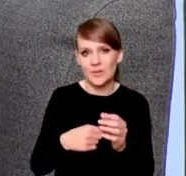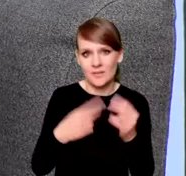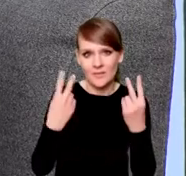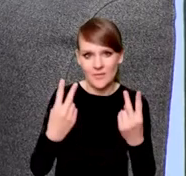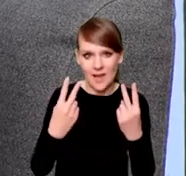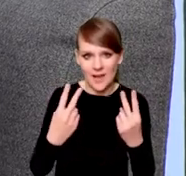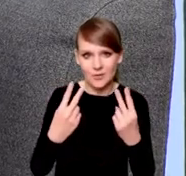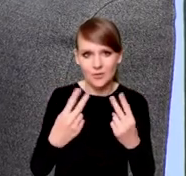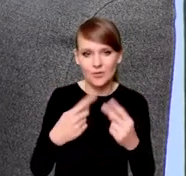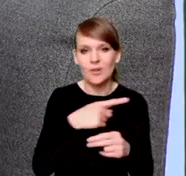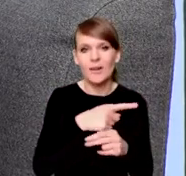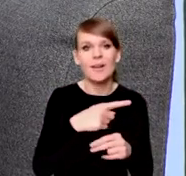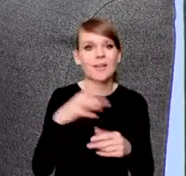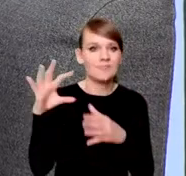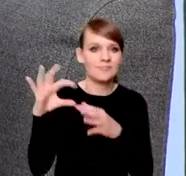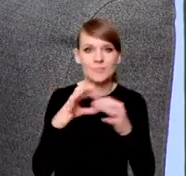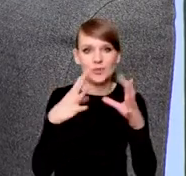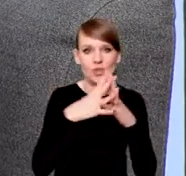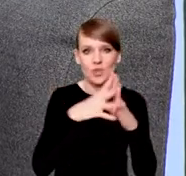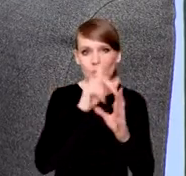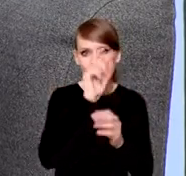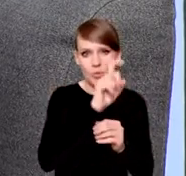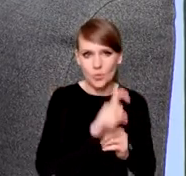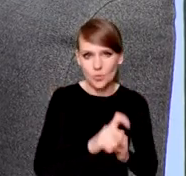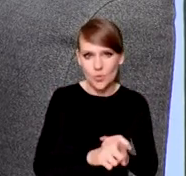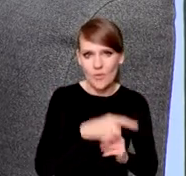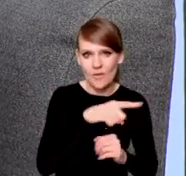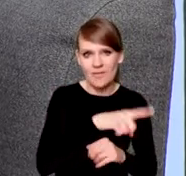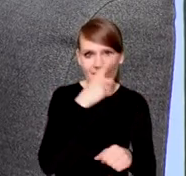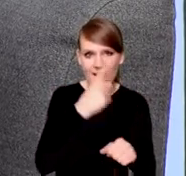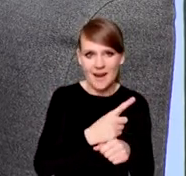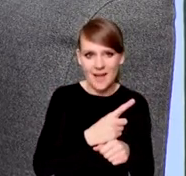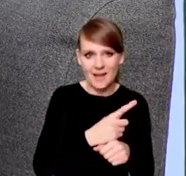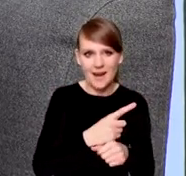deklaracji, o której dzisiaj mówimy, a przede wszystkim jakoś widzę